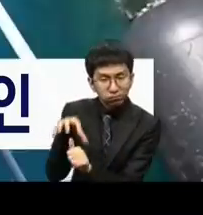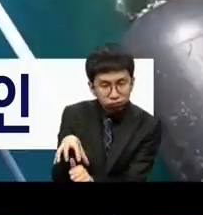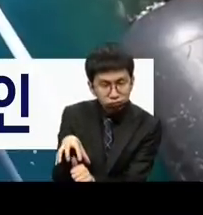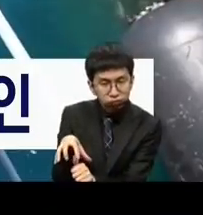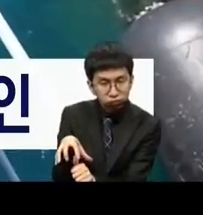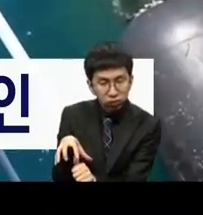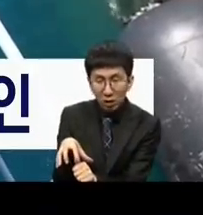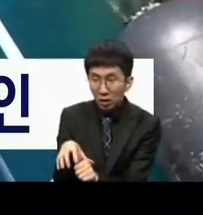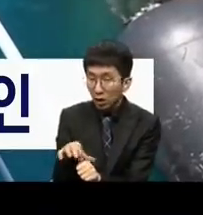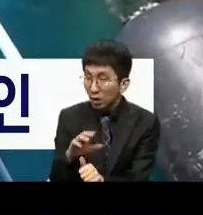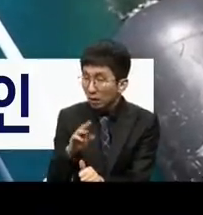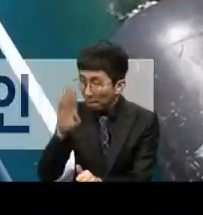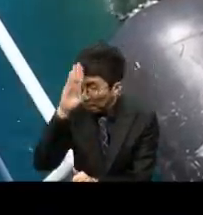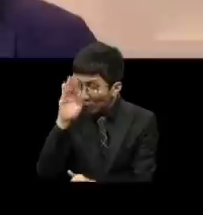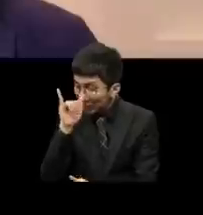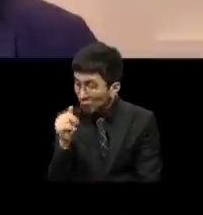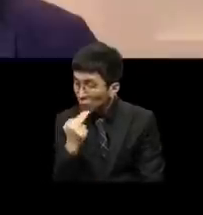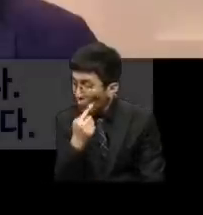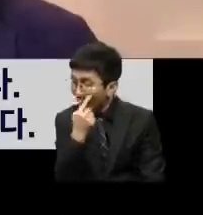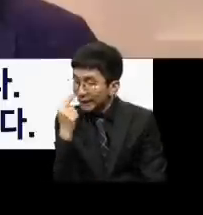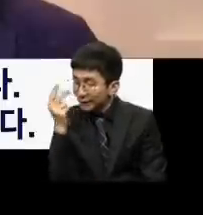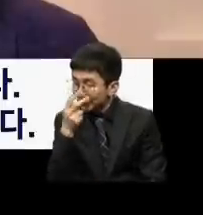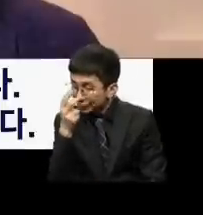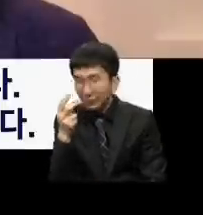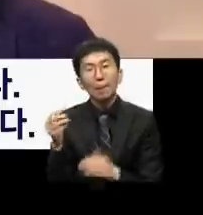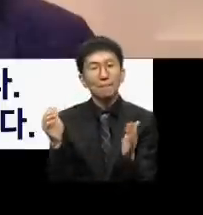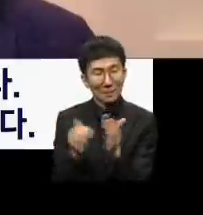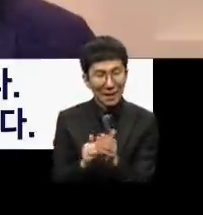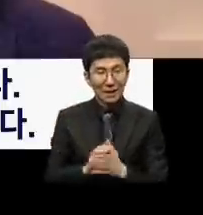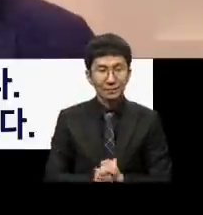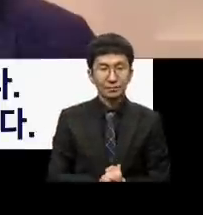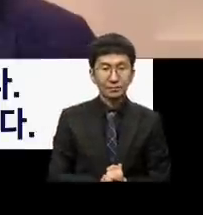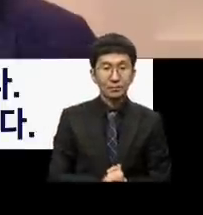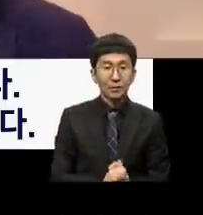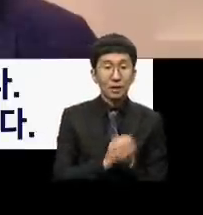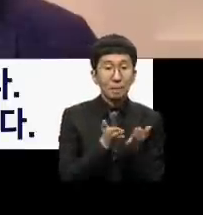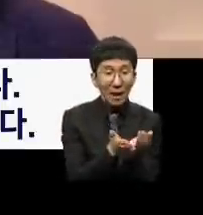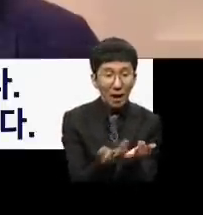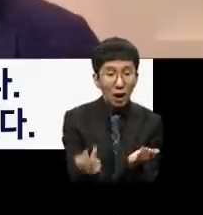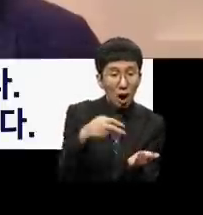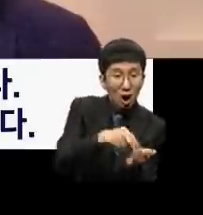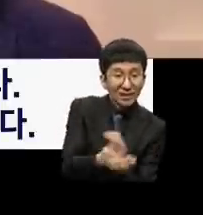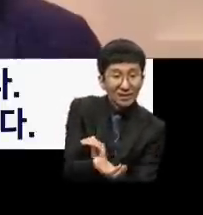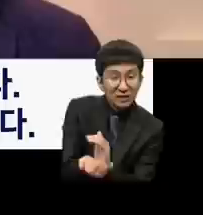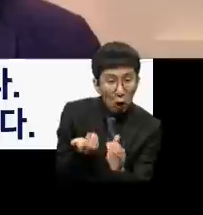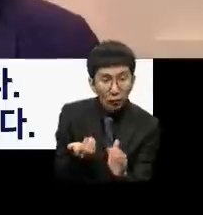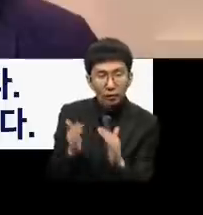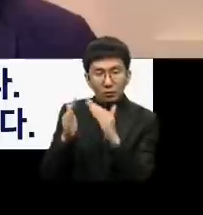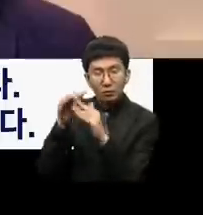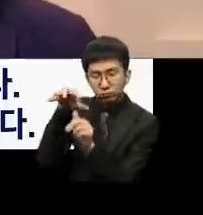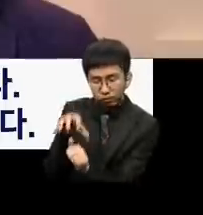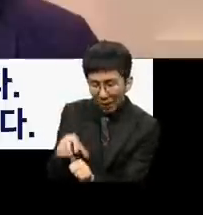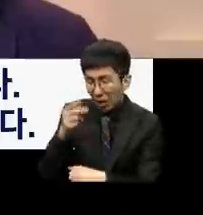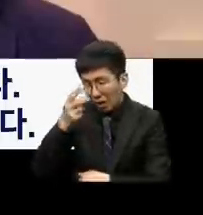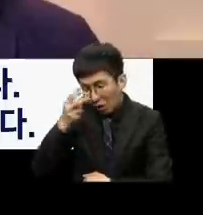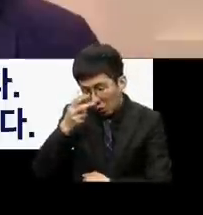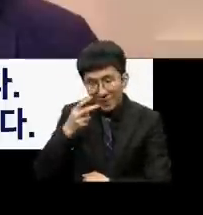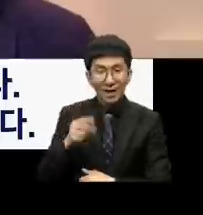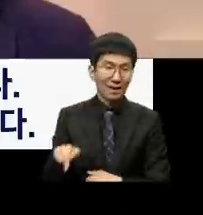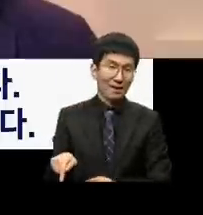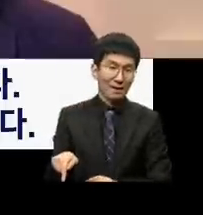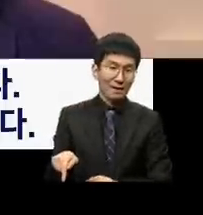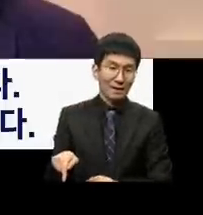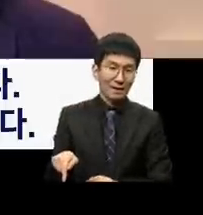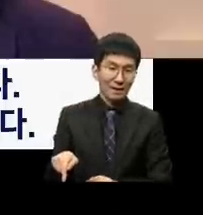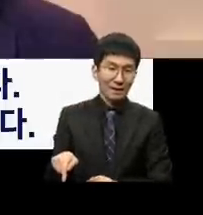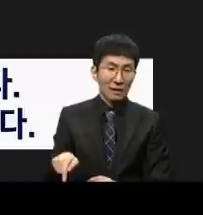발현을 사전에 확인했습니다. Basically do what I would call a quarantine before the ship actually gets underway.